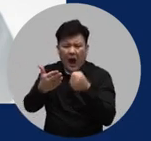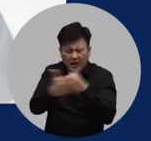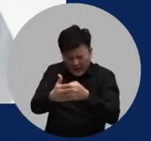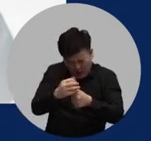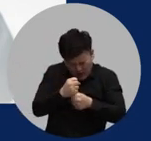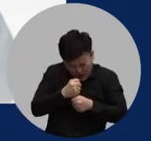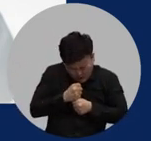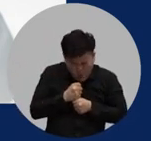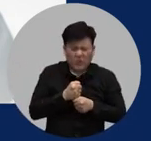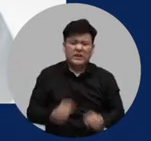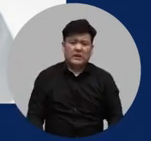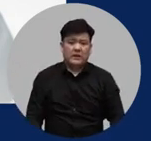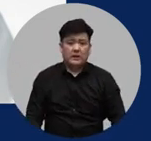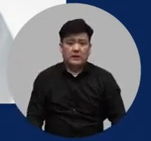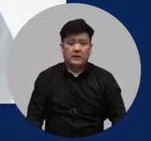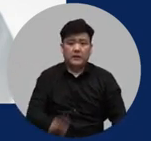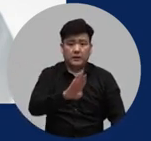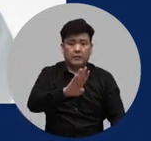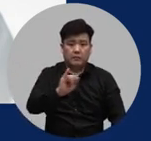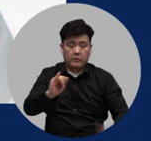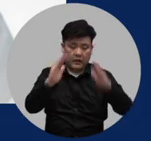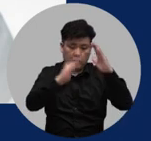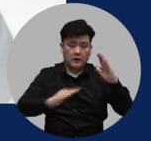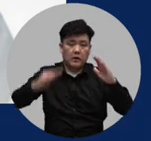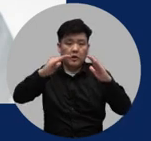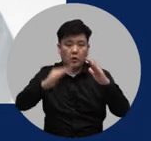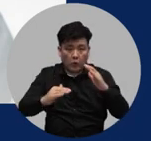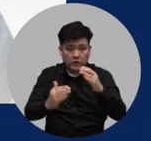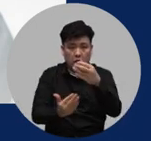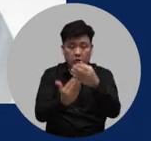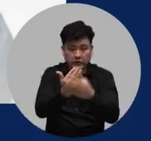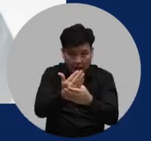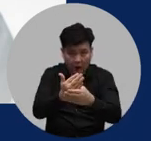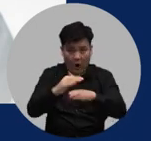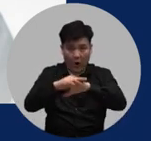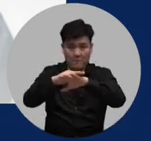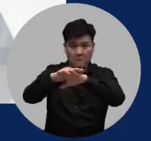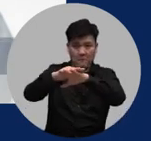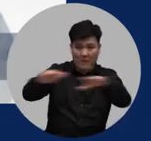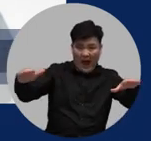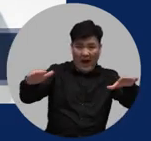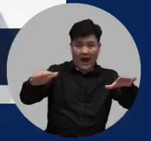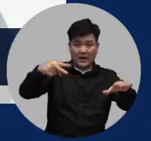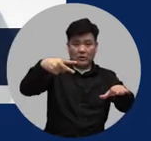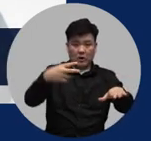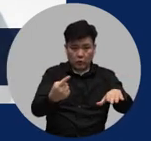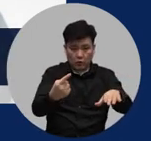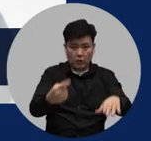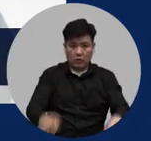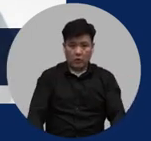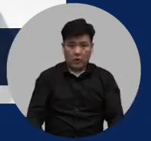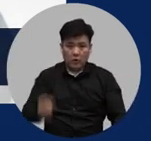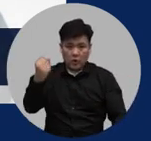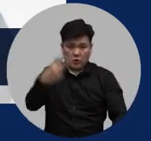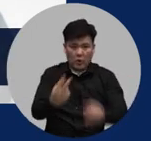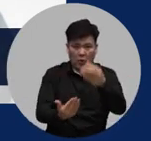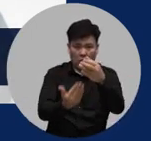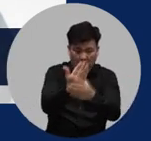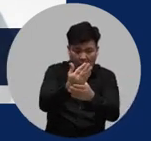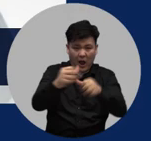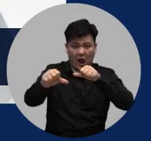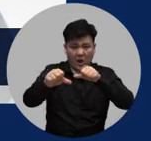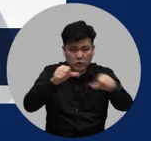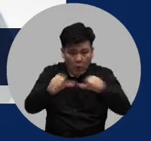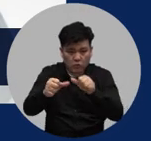유의하시기 바랍니다. 비공식적 사건 처리 절차로 문제가 해결되었다고 해도 재발, 소문, 보복 등의